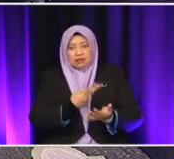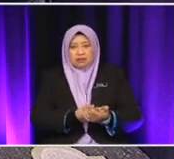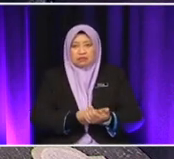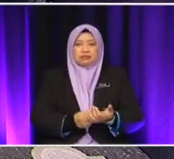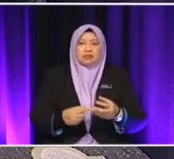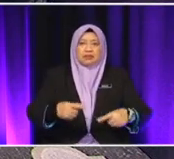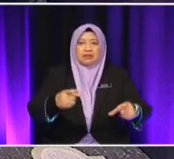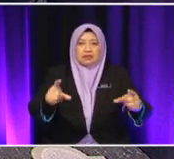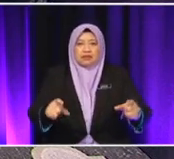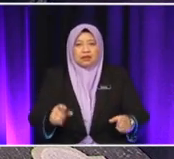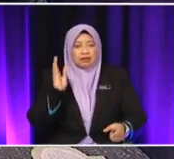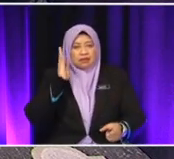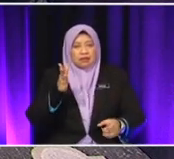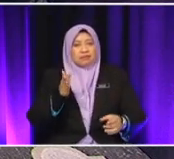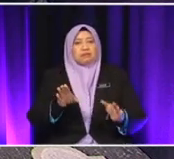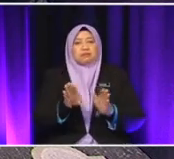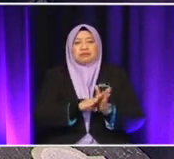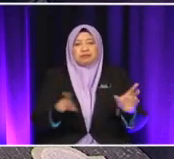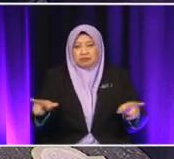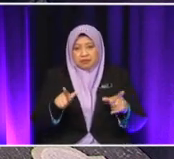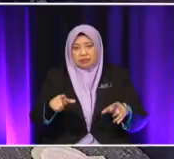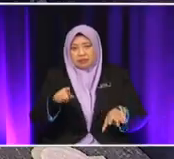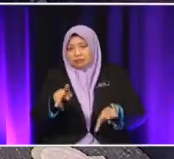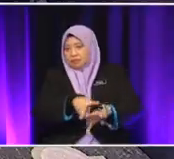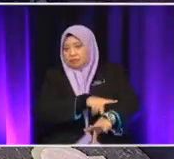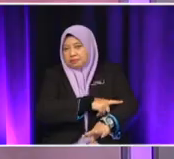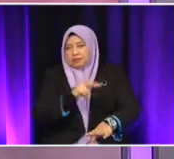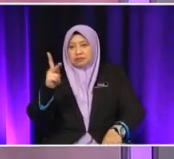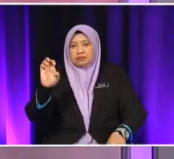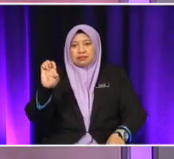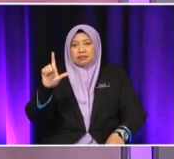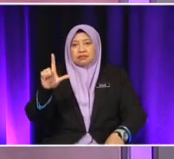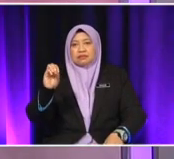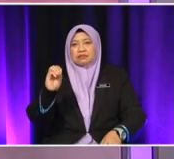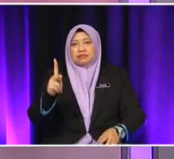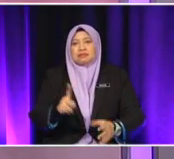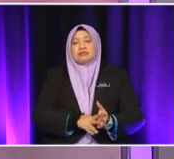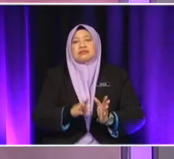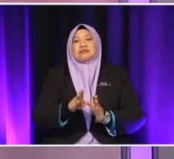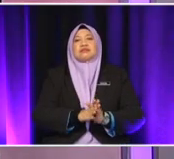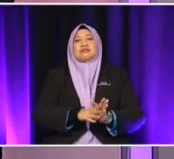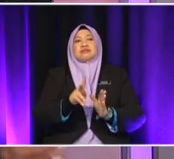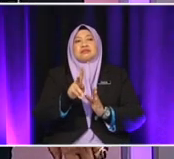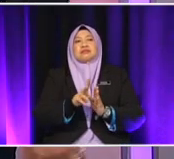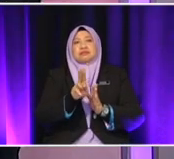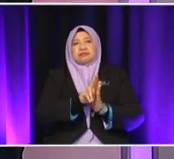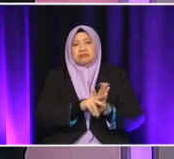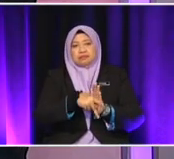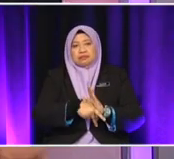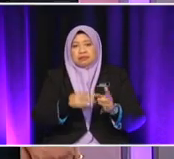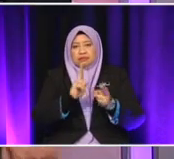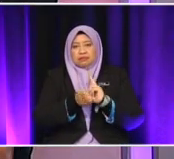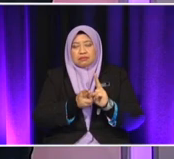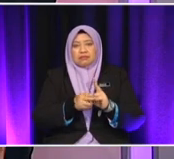sepanjang teluk yang sama ya ini kita Panggil sebagai perubahan di dalam quantity yang ditawar Oke